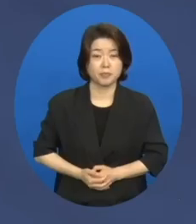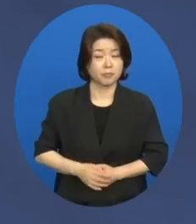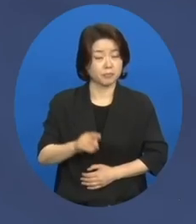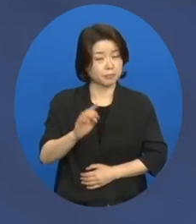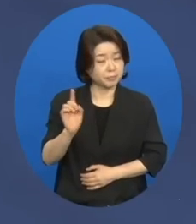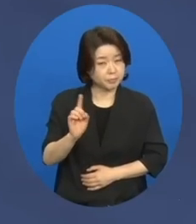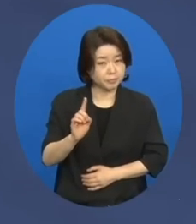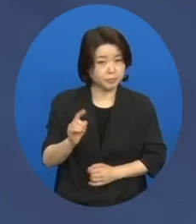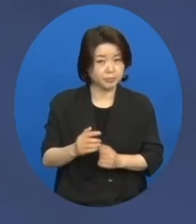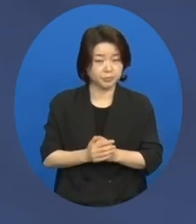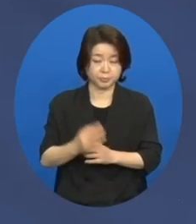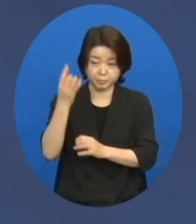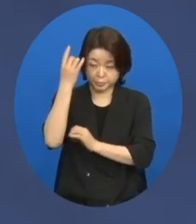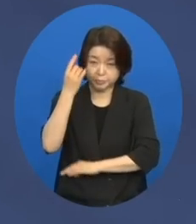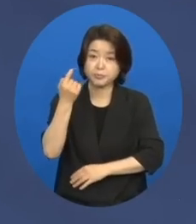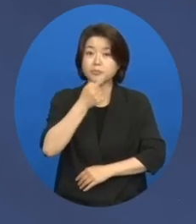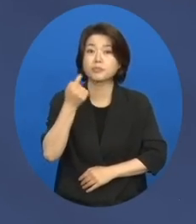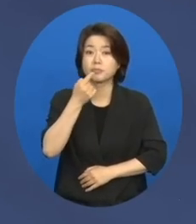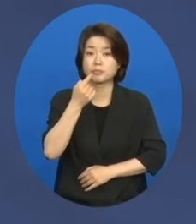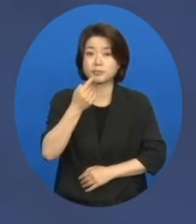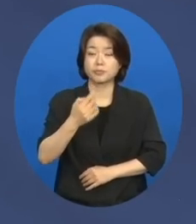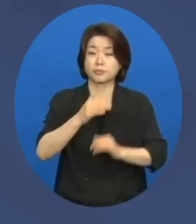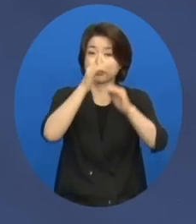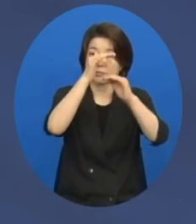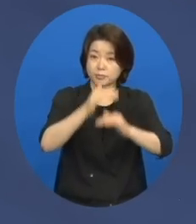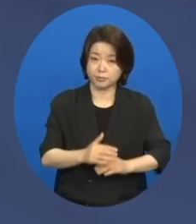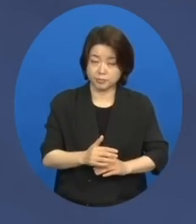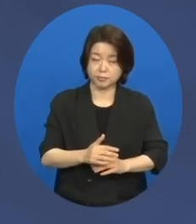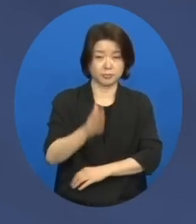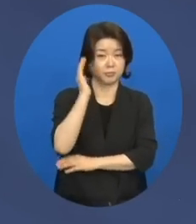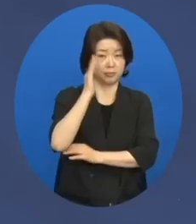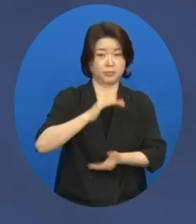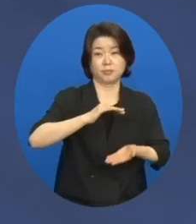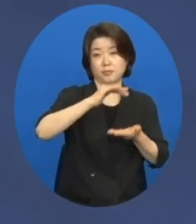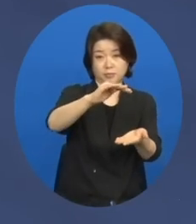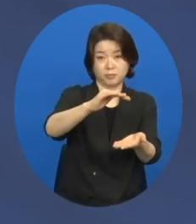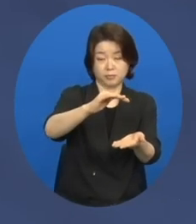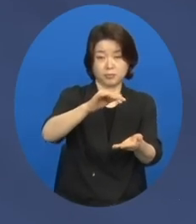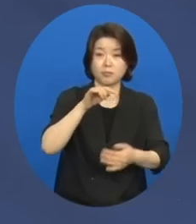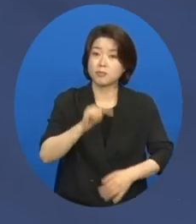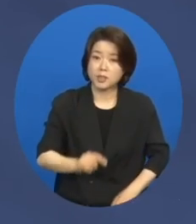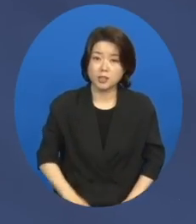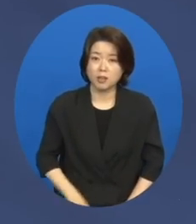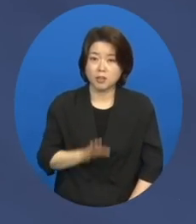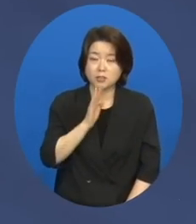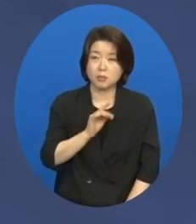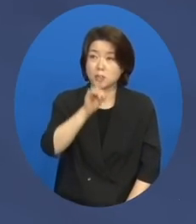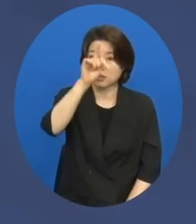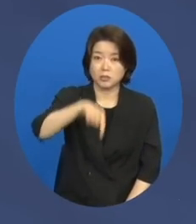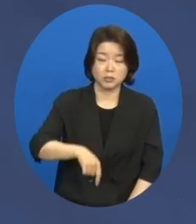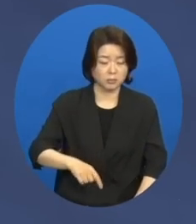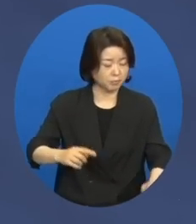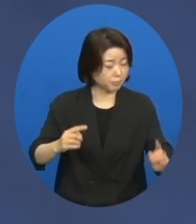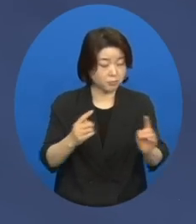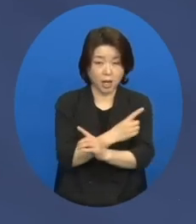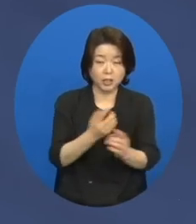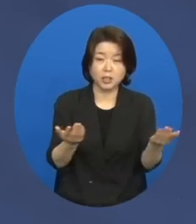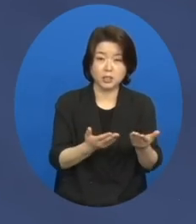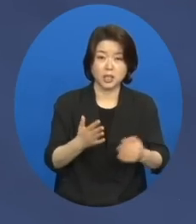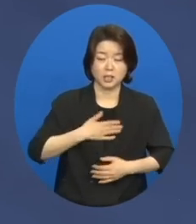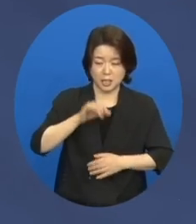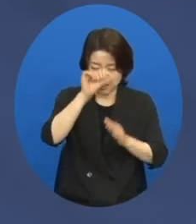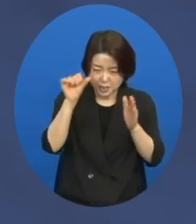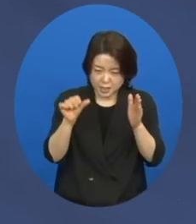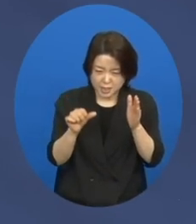대략 원론적인 내용만 이렇게 얘기를 해도 이거야말로 천지 뒤집어지는 일보다 내